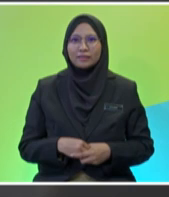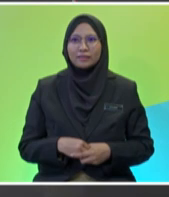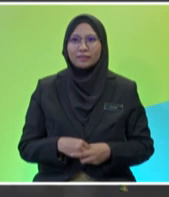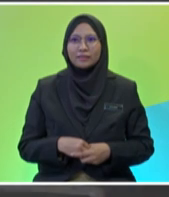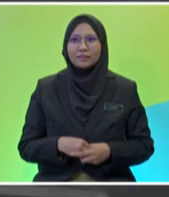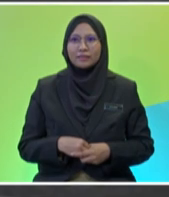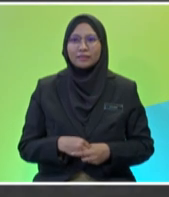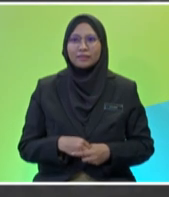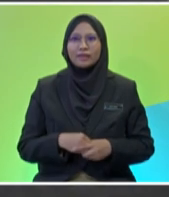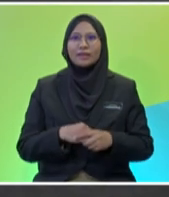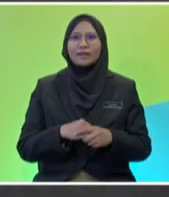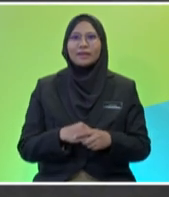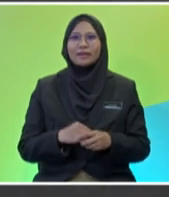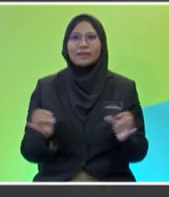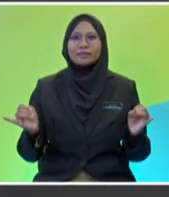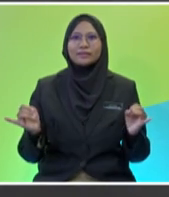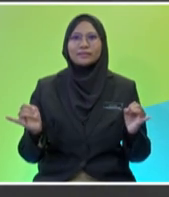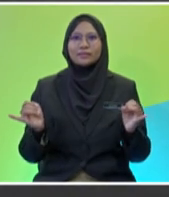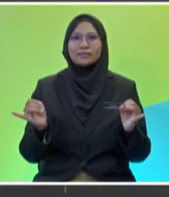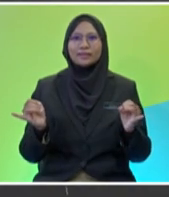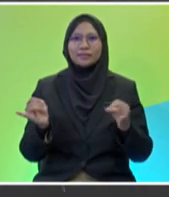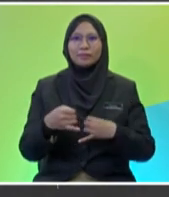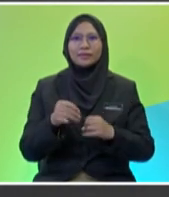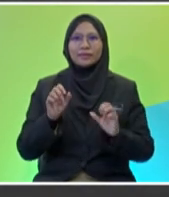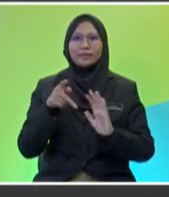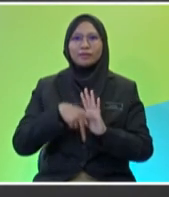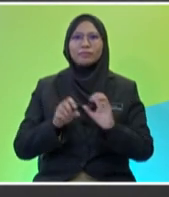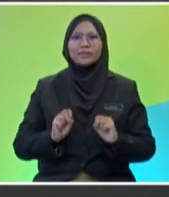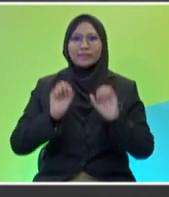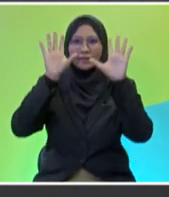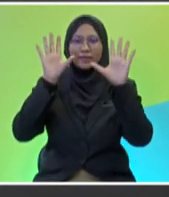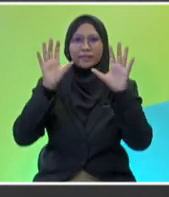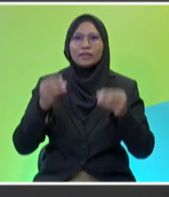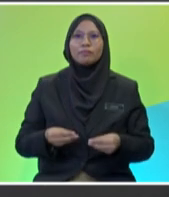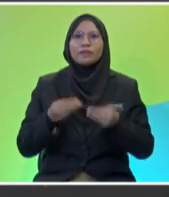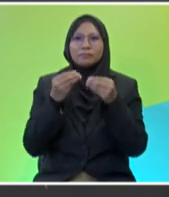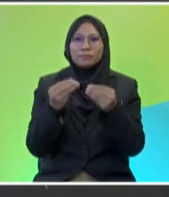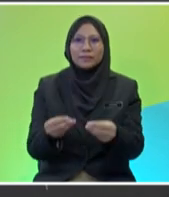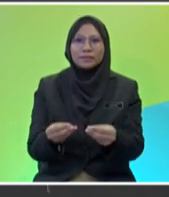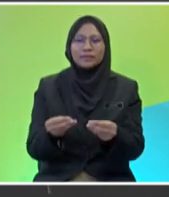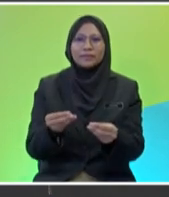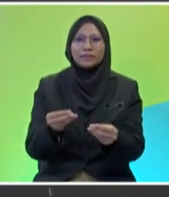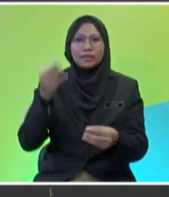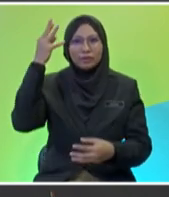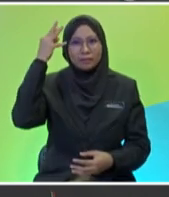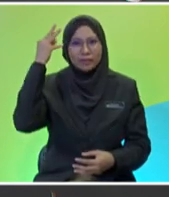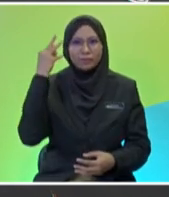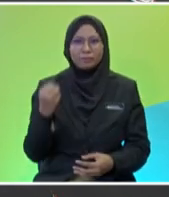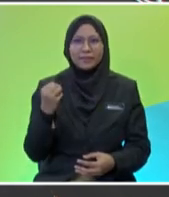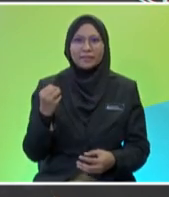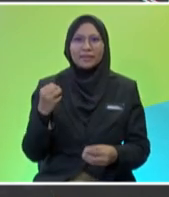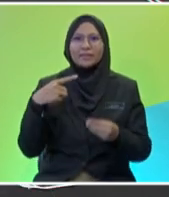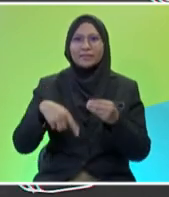maklumat masakan dia menyebarkan dan memberikan maklumat secara langsung berkaitan dengan dasar-dasar